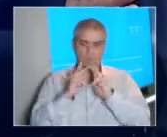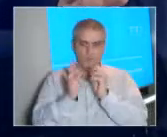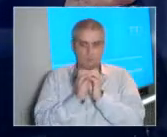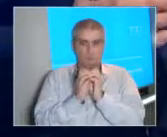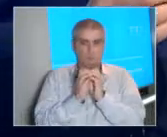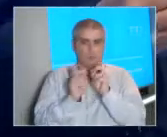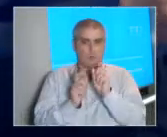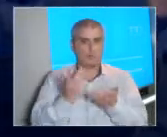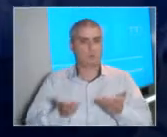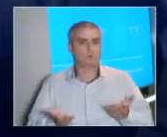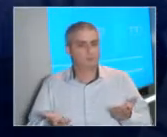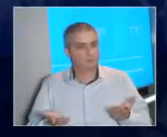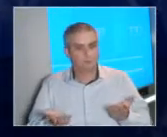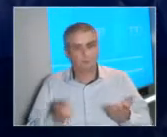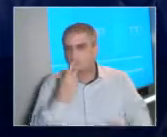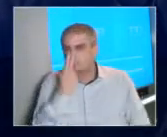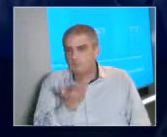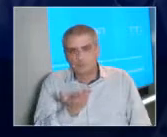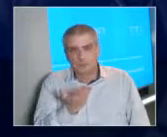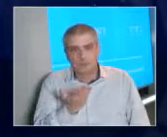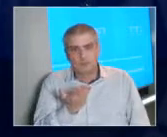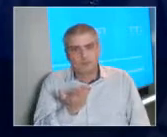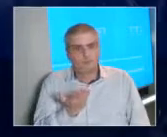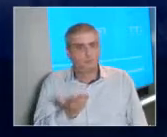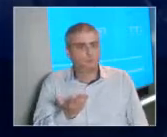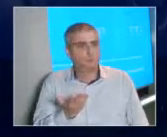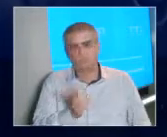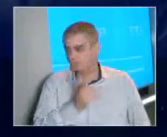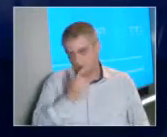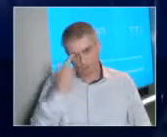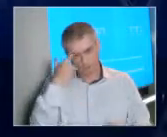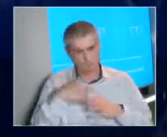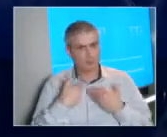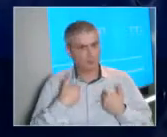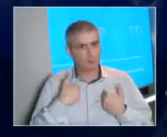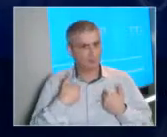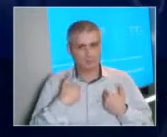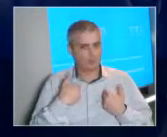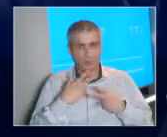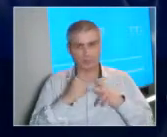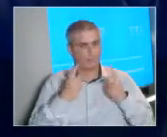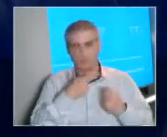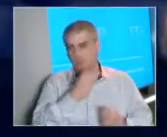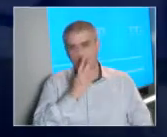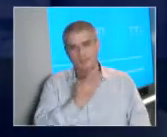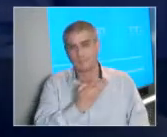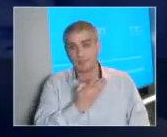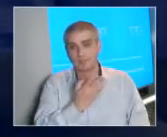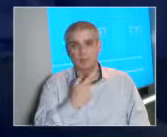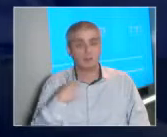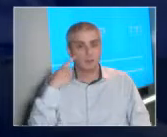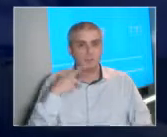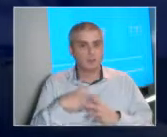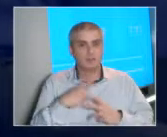מאוד מצומצמת באוכלוסייה. עכשיו, כשאתה מסתכל על הנתונים האלה, ומה שאותי הרבה יותר מדאיג, זה לא רק המקרה הרביעי. אותי מטריד